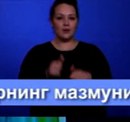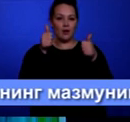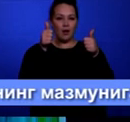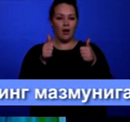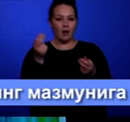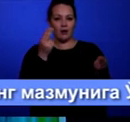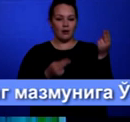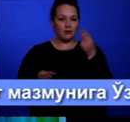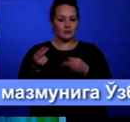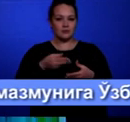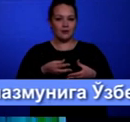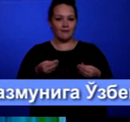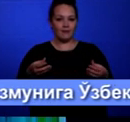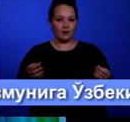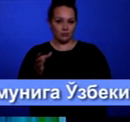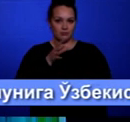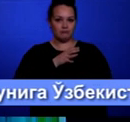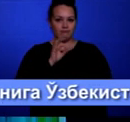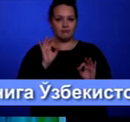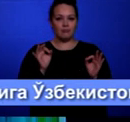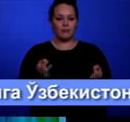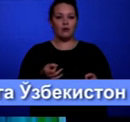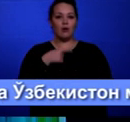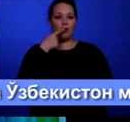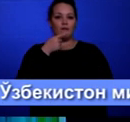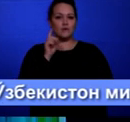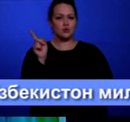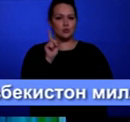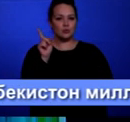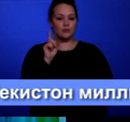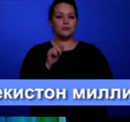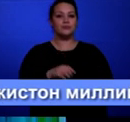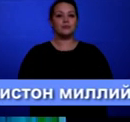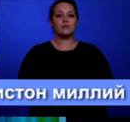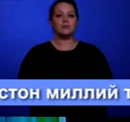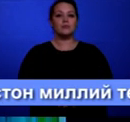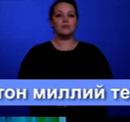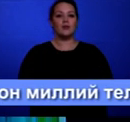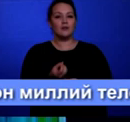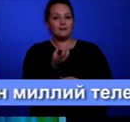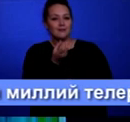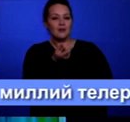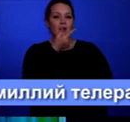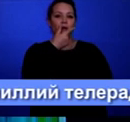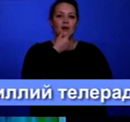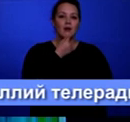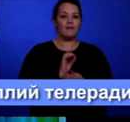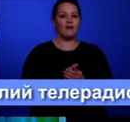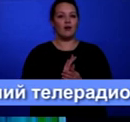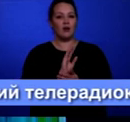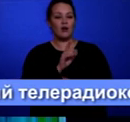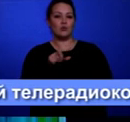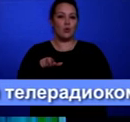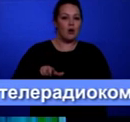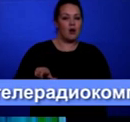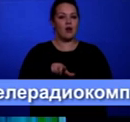картина, изображение весны, правильно? Мы говорили с вами, что вот здесь у нас цветы красивые растут,